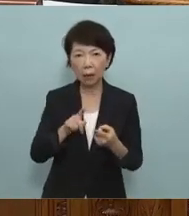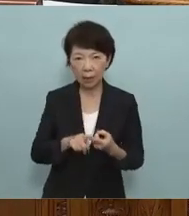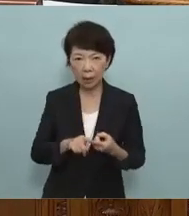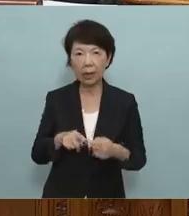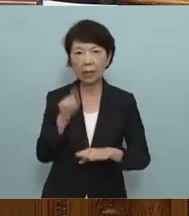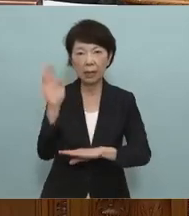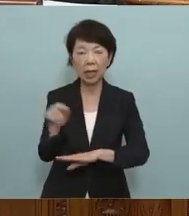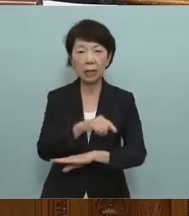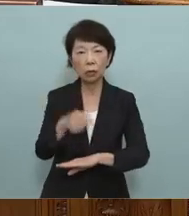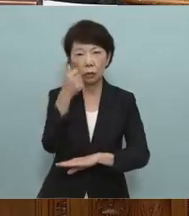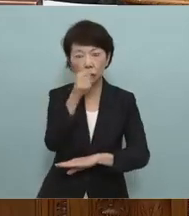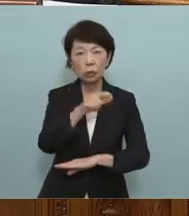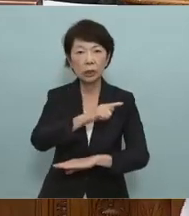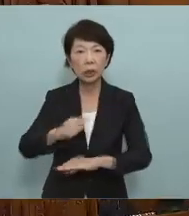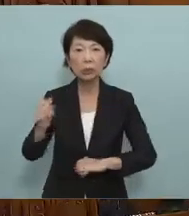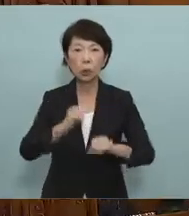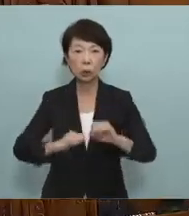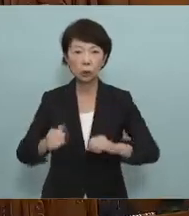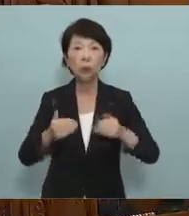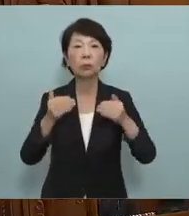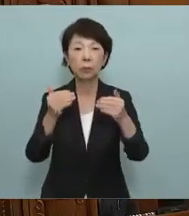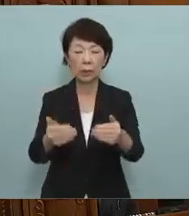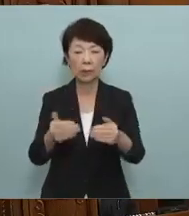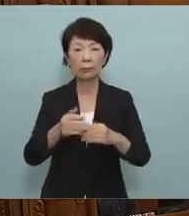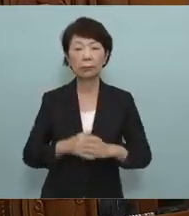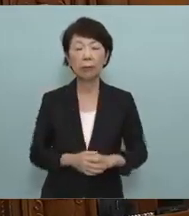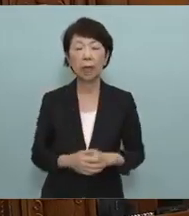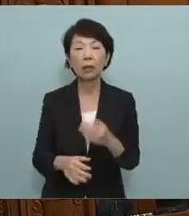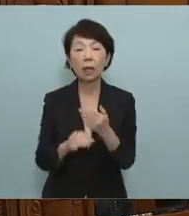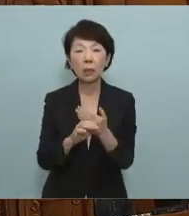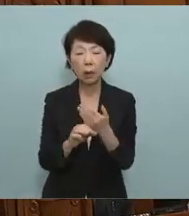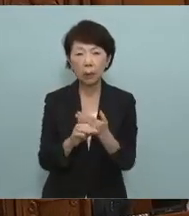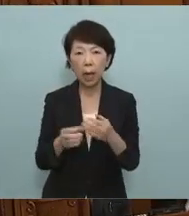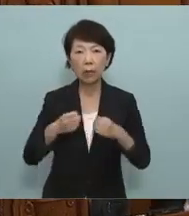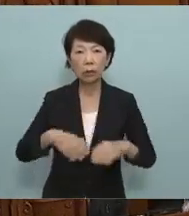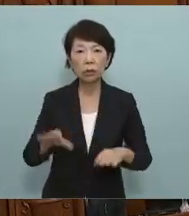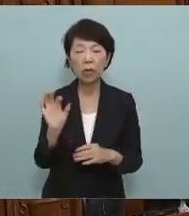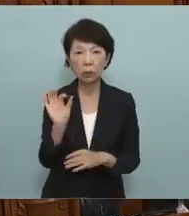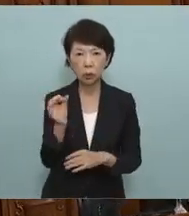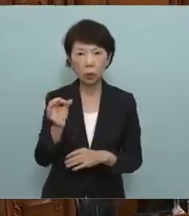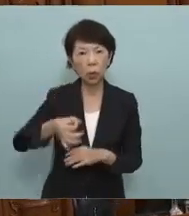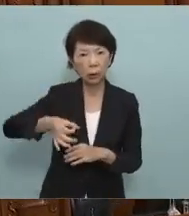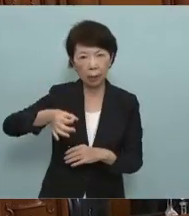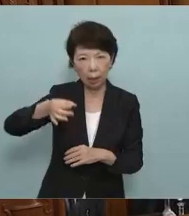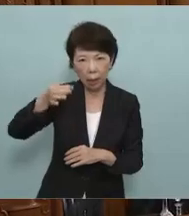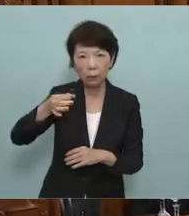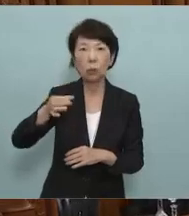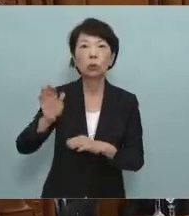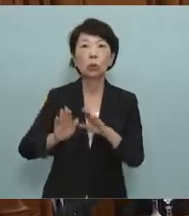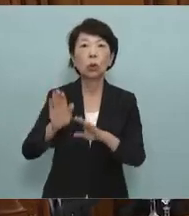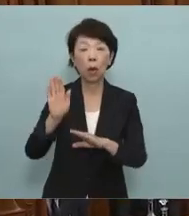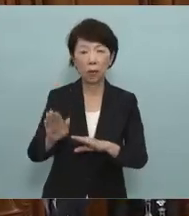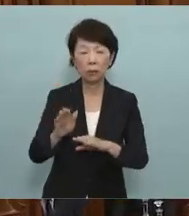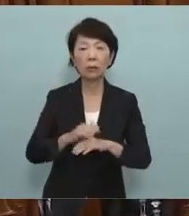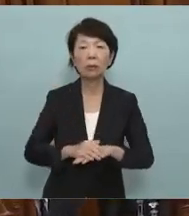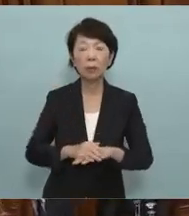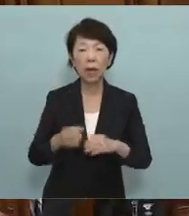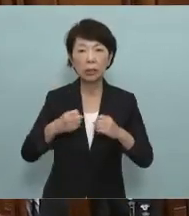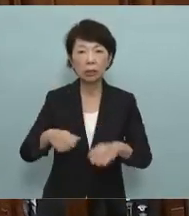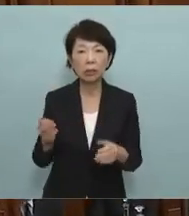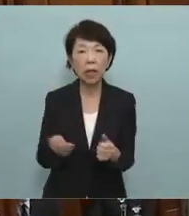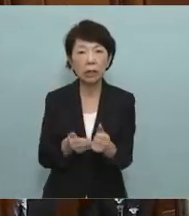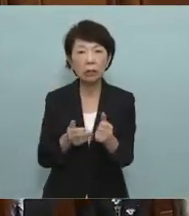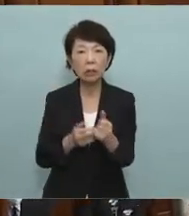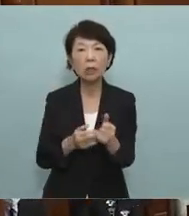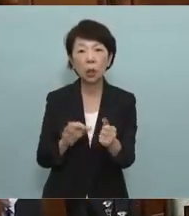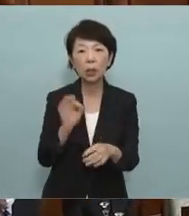現に取り組んでいきます。例えば、出産費用が増加傾向にあるため、出産育児一